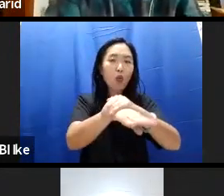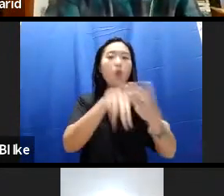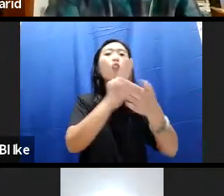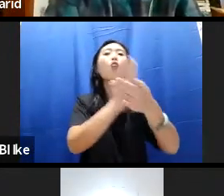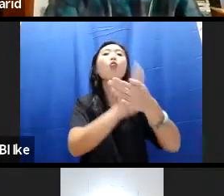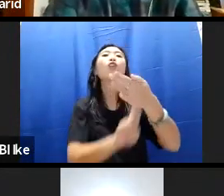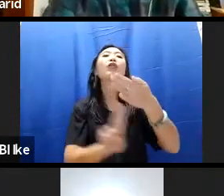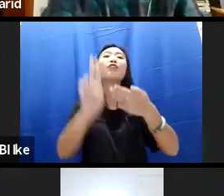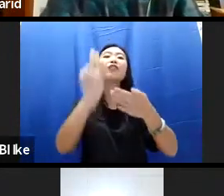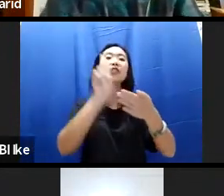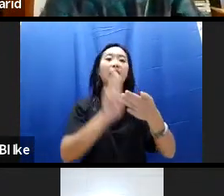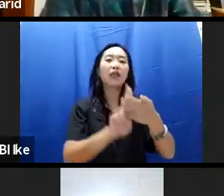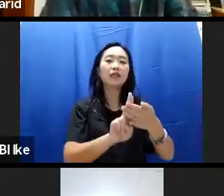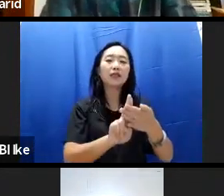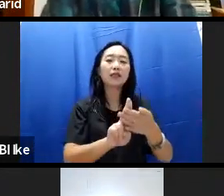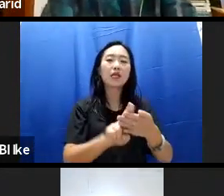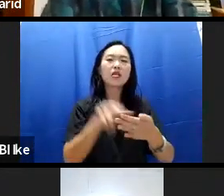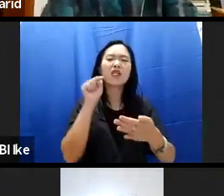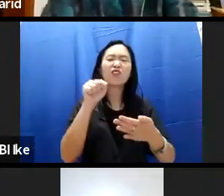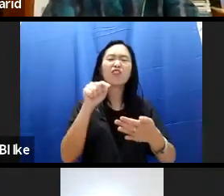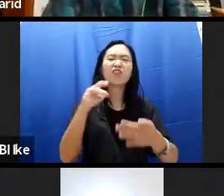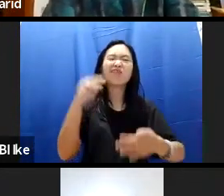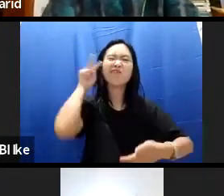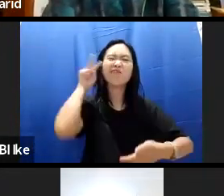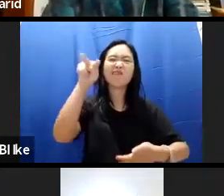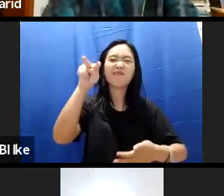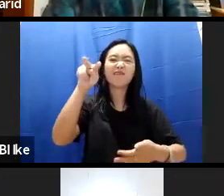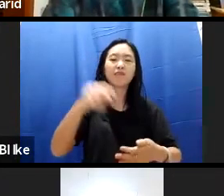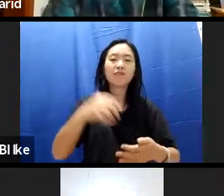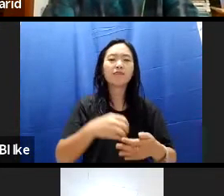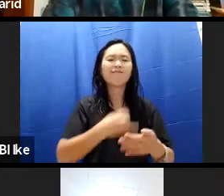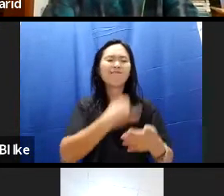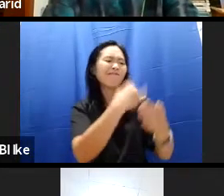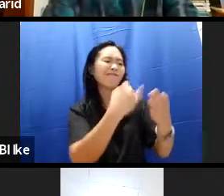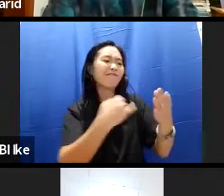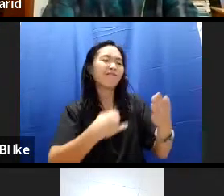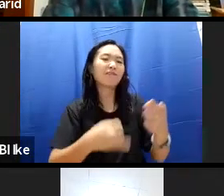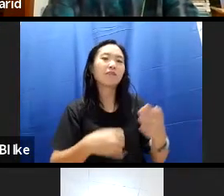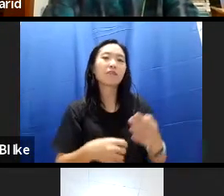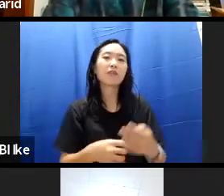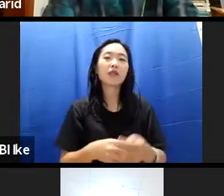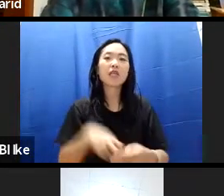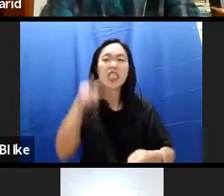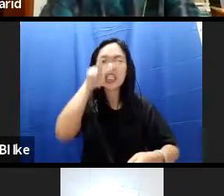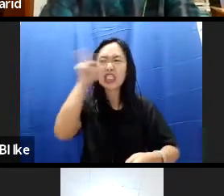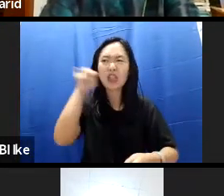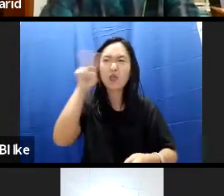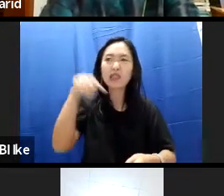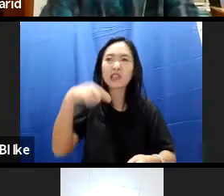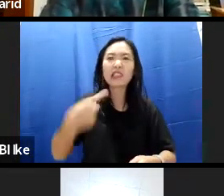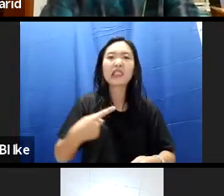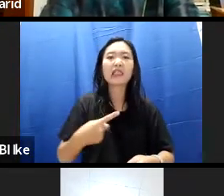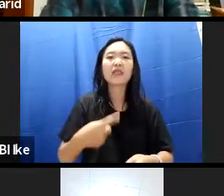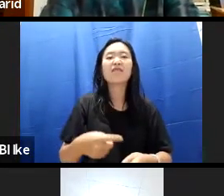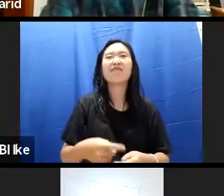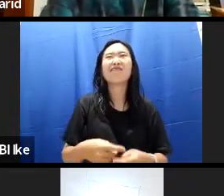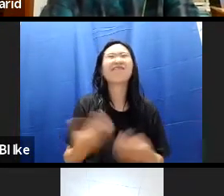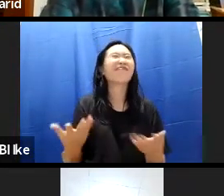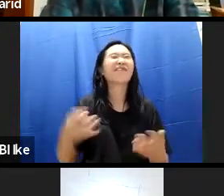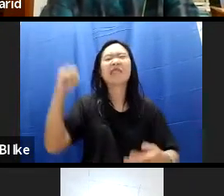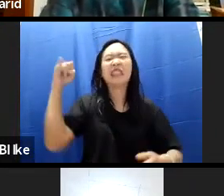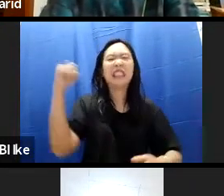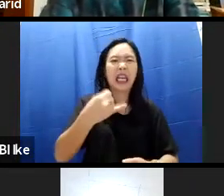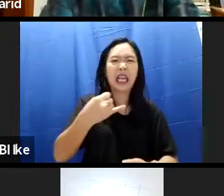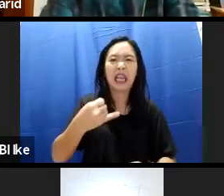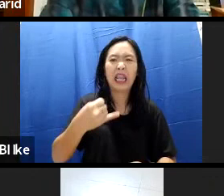situasi yang menggambarkan paradoks dalam pendidikan tinggi kita dan hingga saat ini pun masih sering terjadi. Nah, mulai